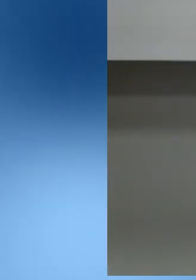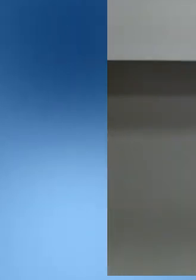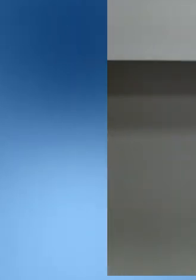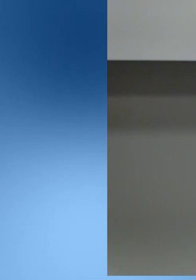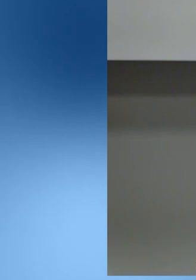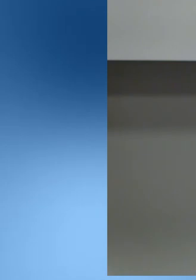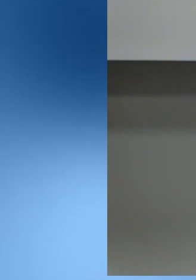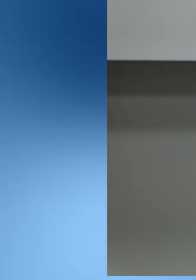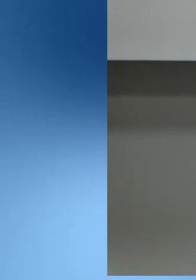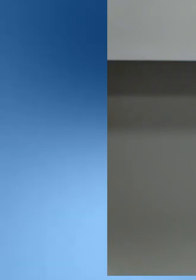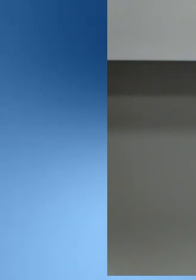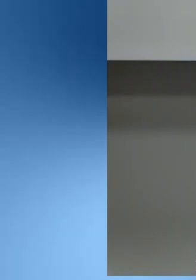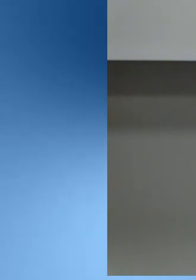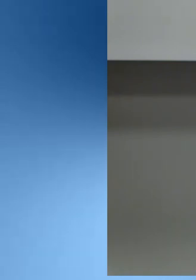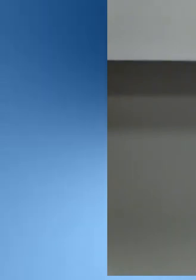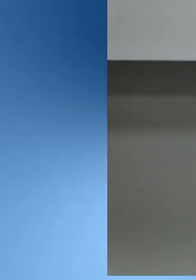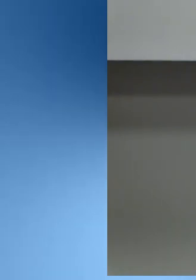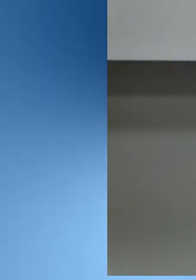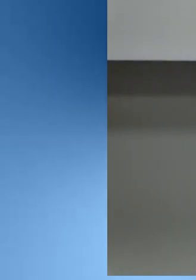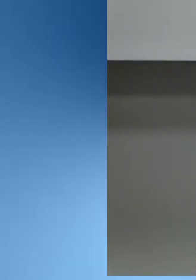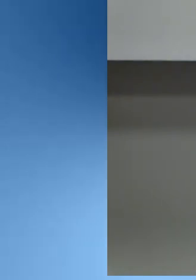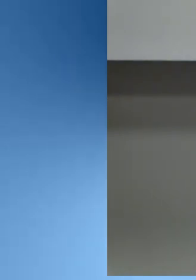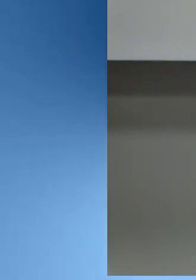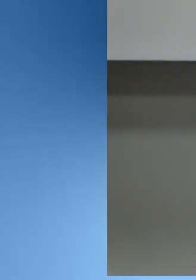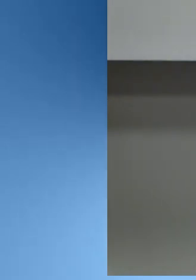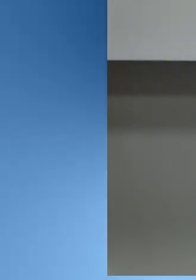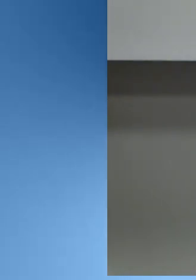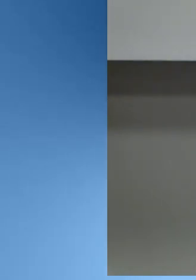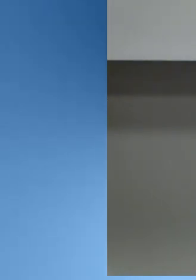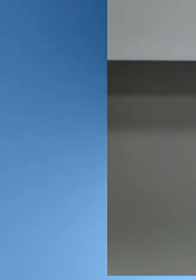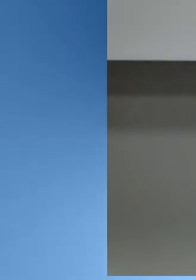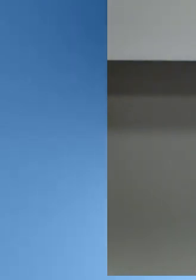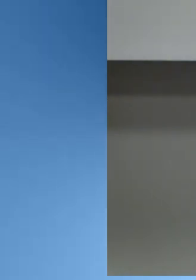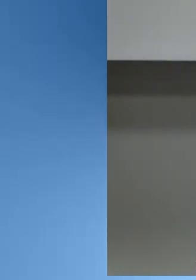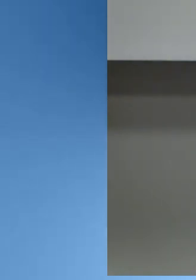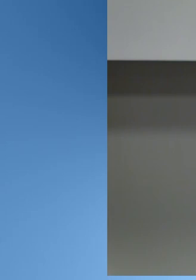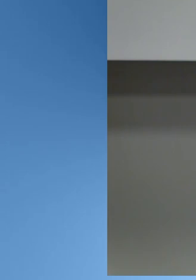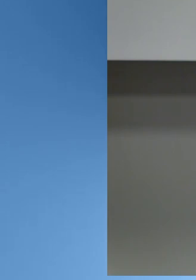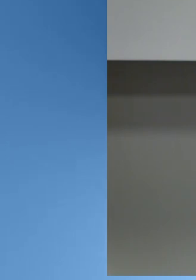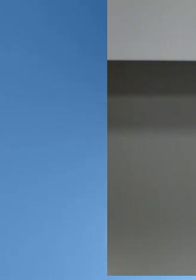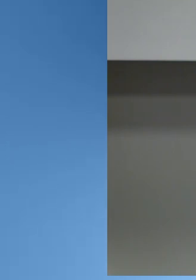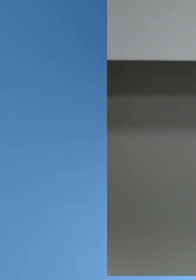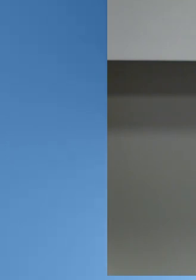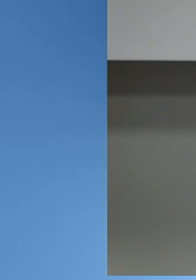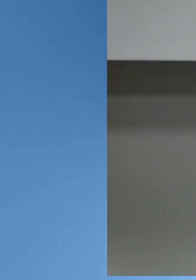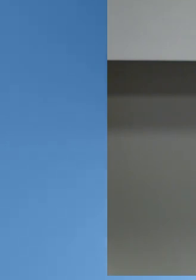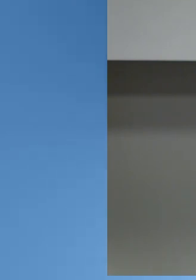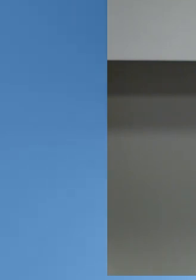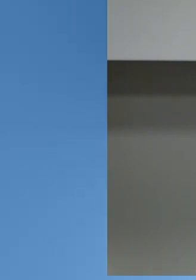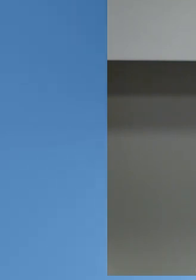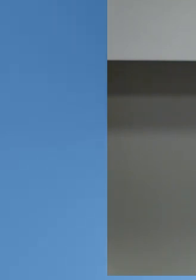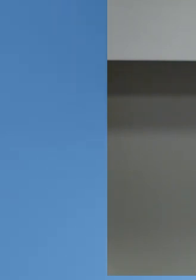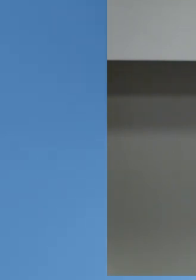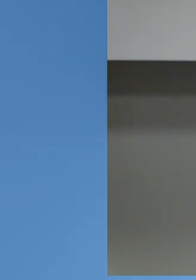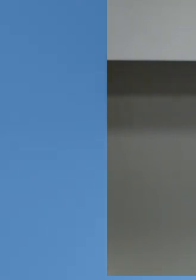délibération adopté la 27 NPPV pour la belle électrique et le knac de Madame leheureux et de Monsieur Bertrand